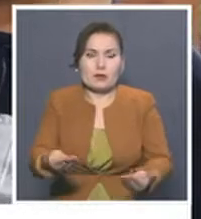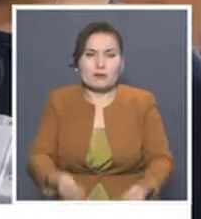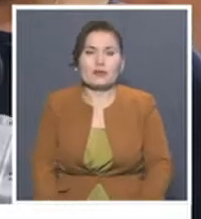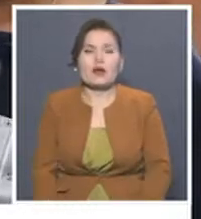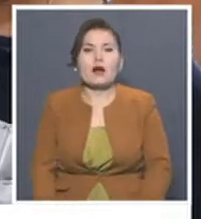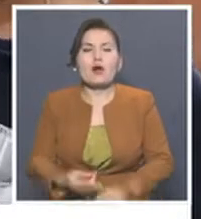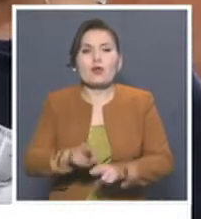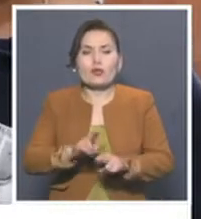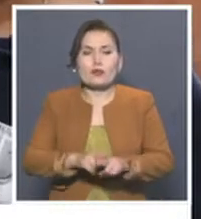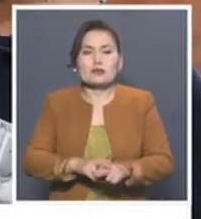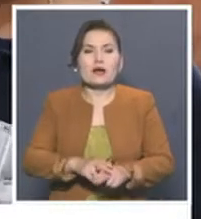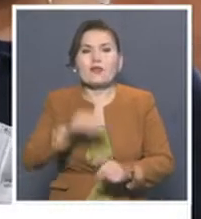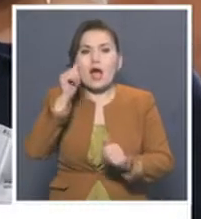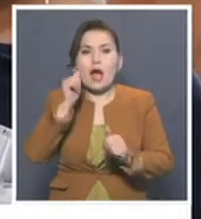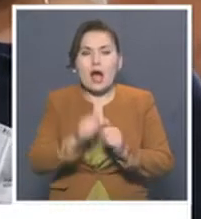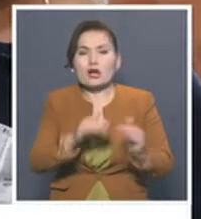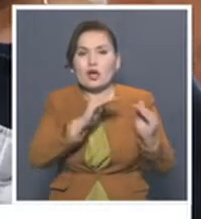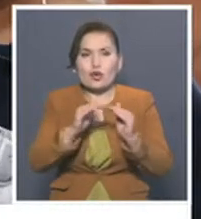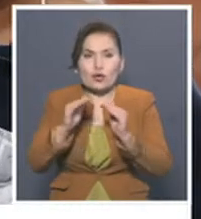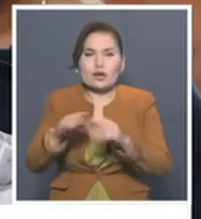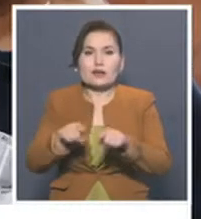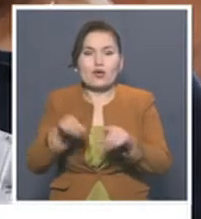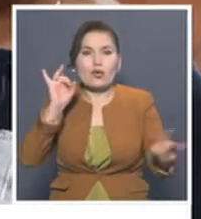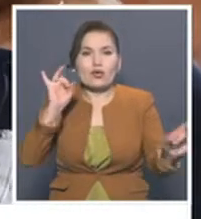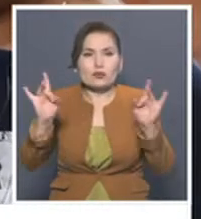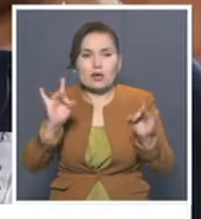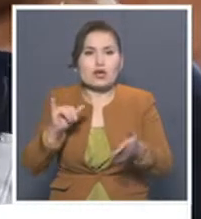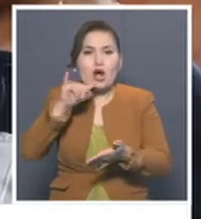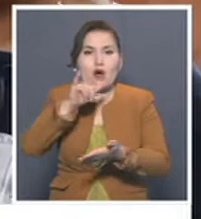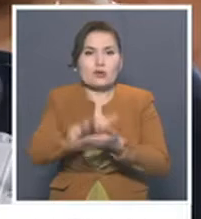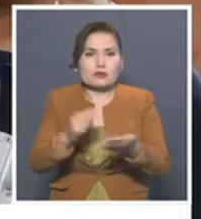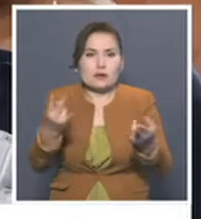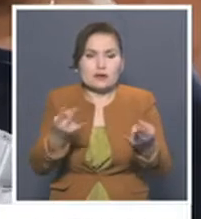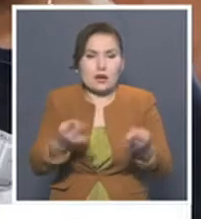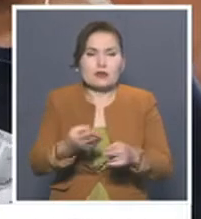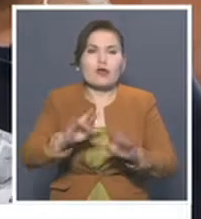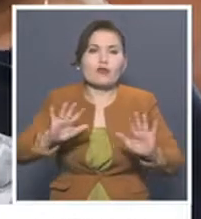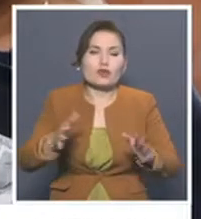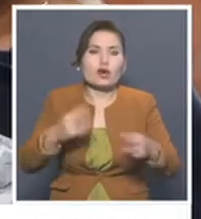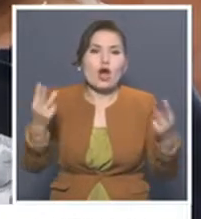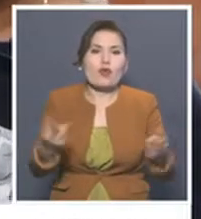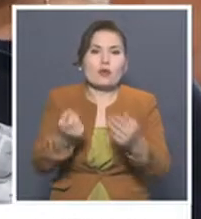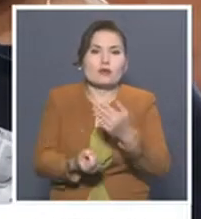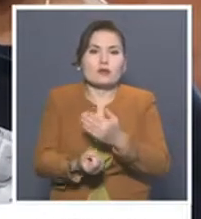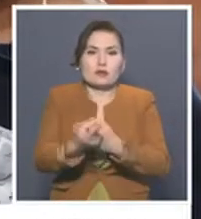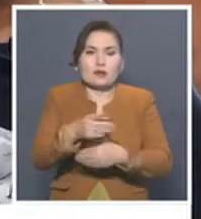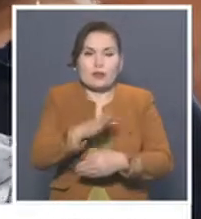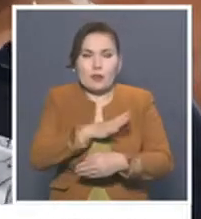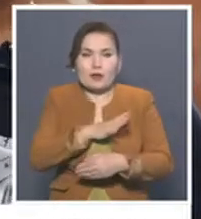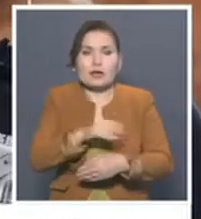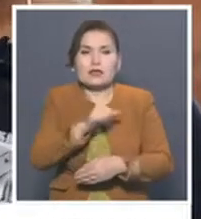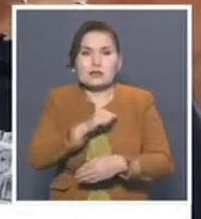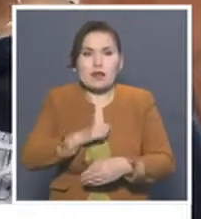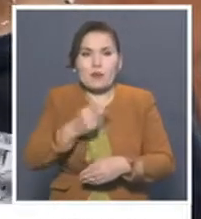мүмкіндік болса, әр үйде болса деген ойдамын. Неге десеңіз, қазір аяғасынан өрт шығып жатыр, өткенде көрдік